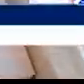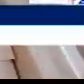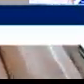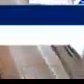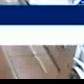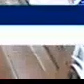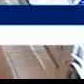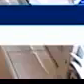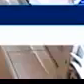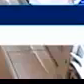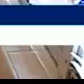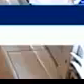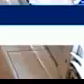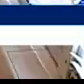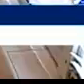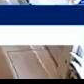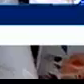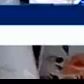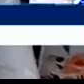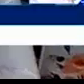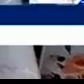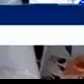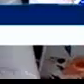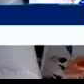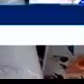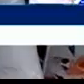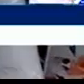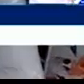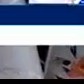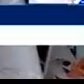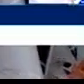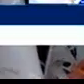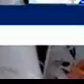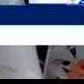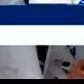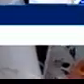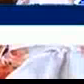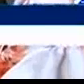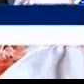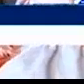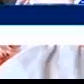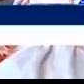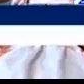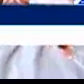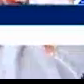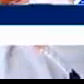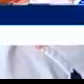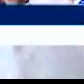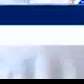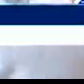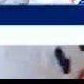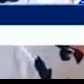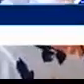înmulțesc. 3 copii merg la grădiniță, ceilalți 4 la școală. Pentru a asigura pe toți cu strictul necesar, au nevoie de cel puțin 2000 de lei pentru